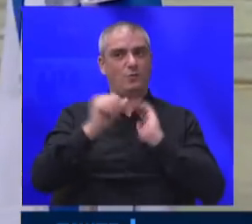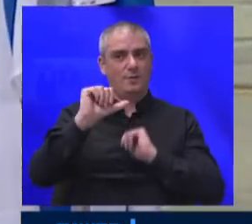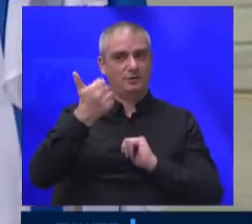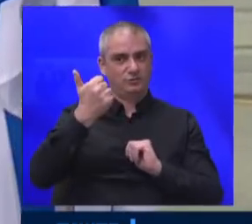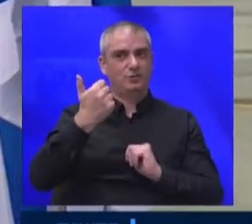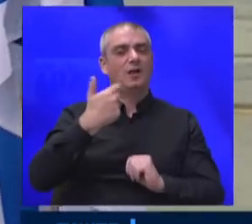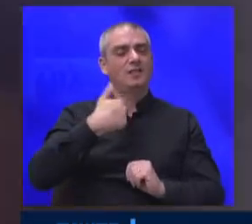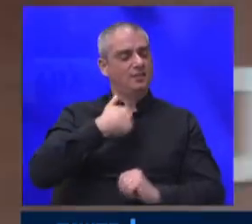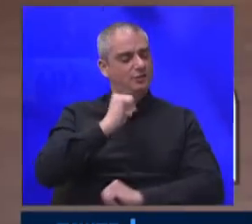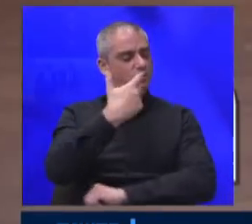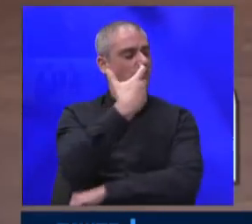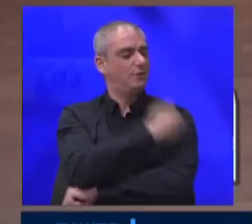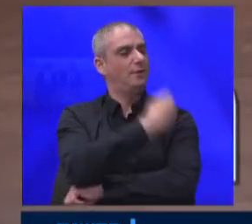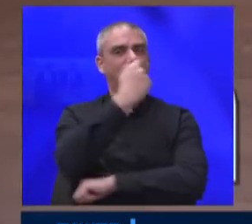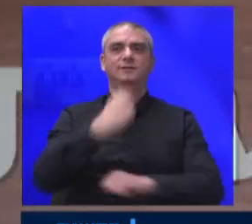אהיה הראשון להתחסן.